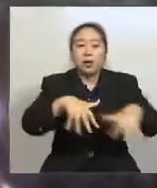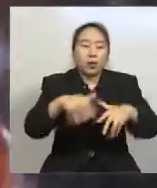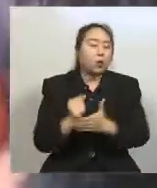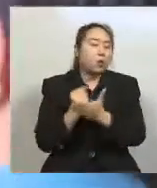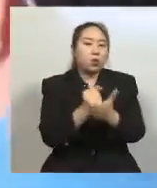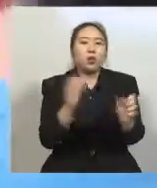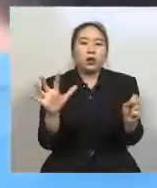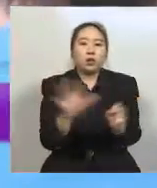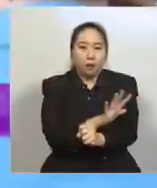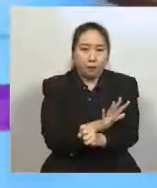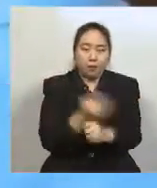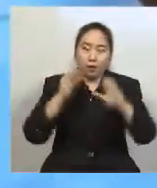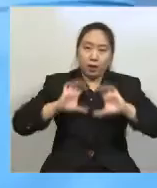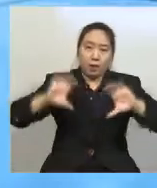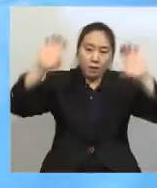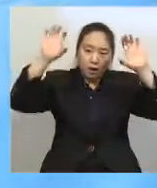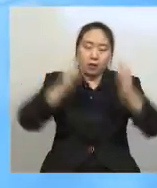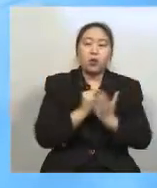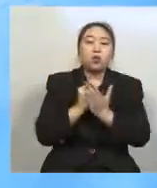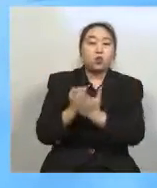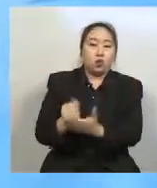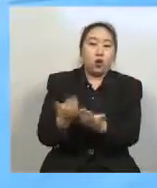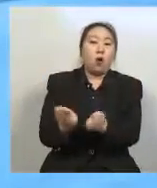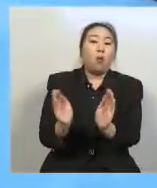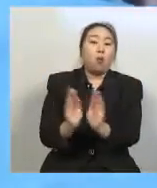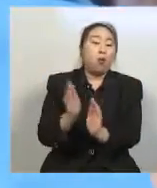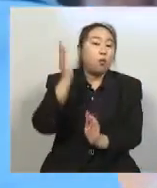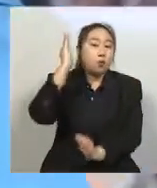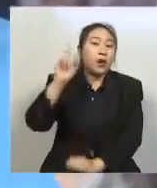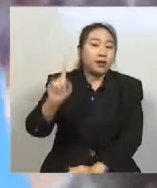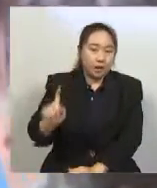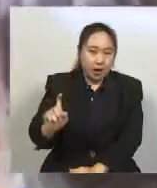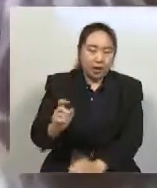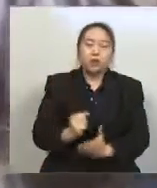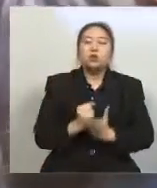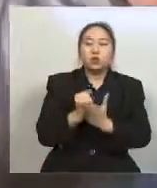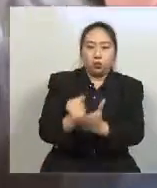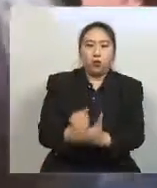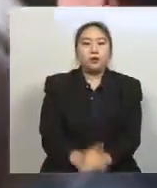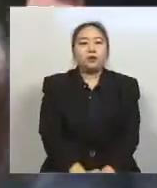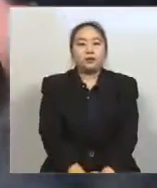ที่โดยรัฐบาลจะช่วยเหลือเยียวยาครอบครัวของนายดำรงศักดิ์อย่างดีที่สุดครับ